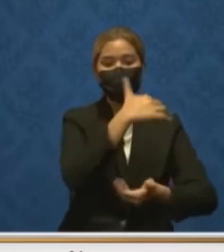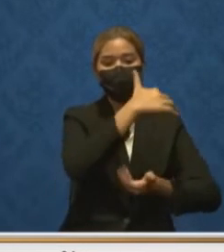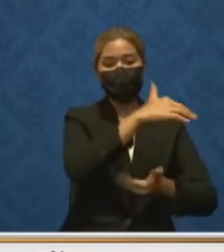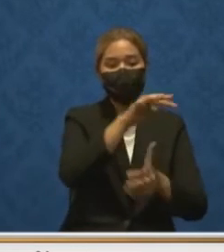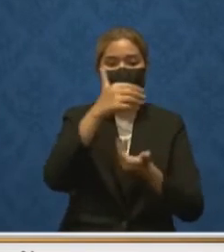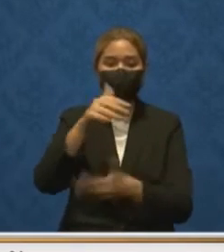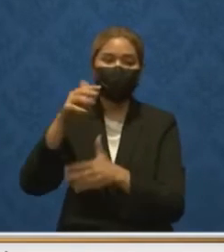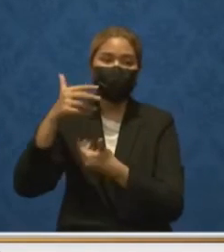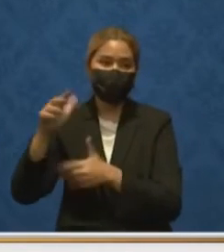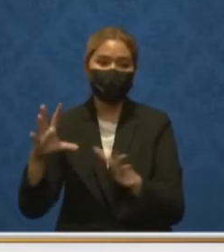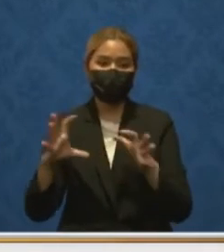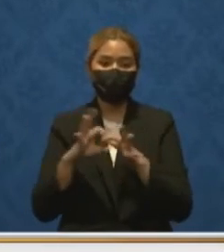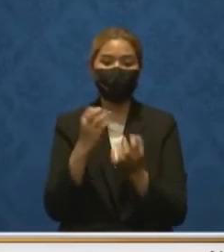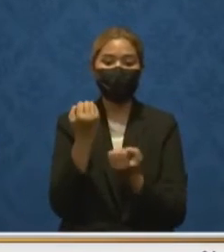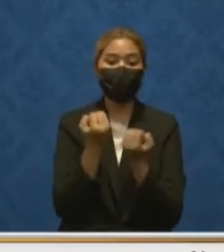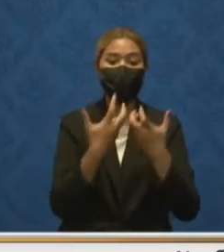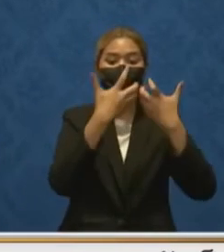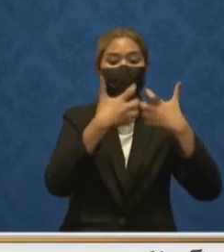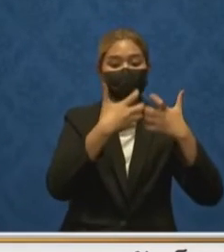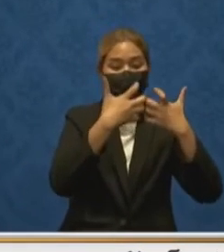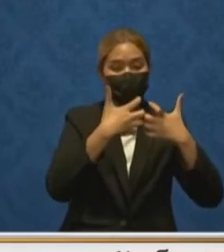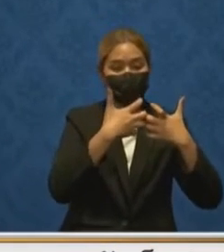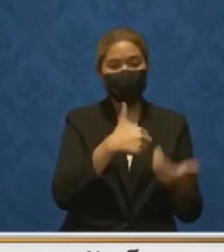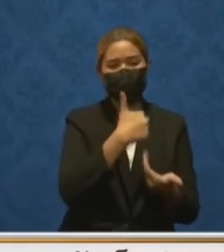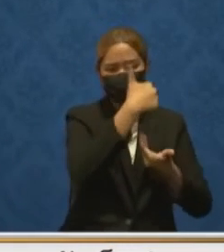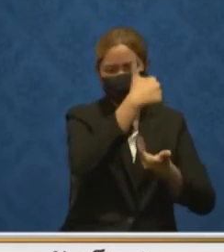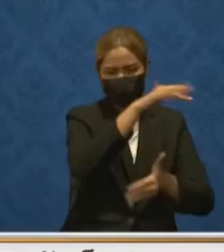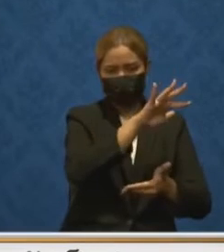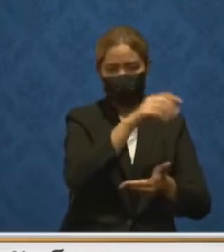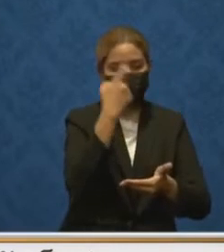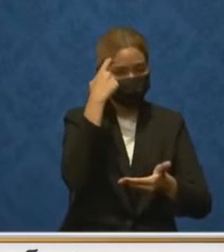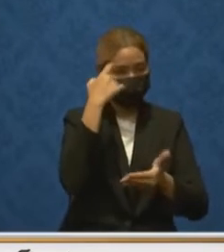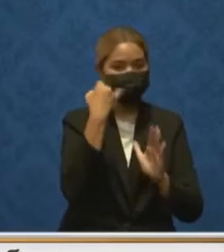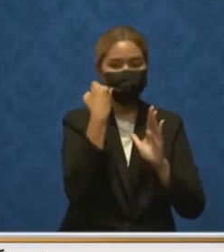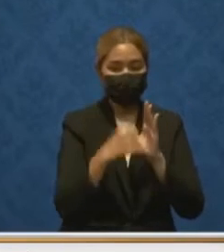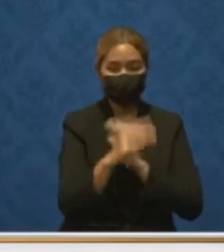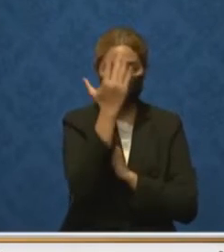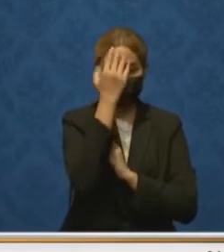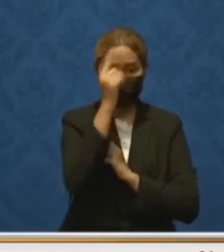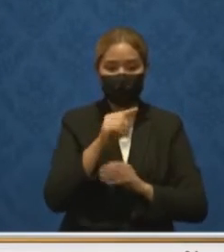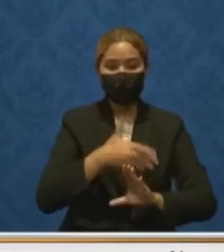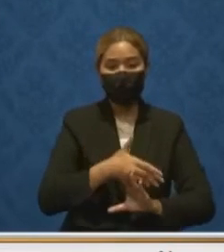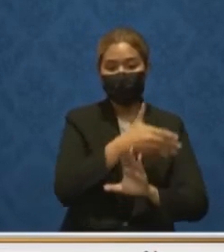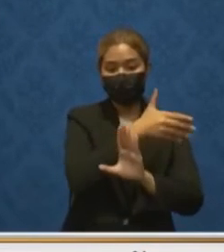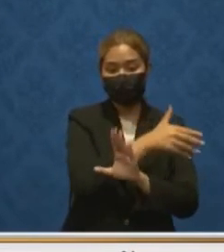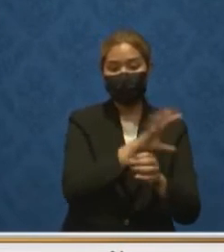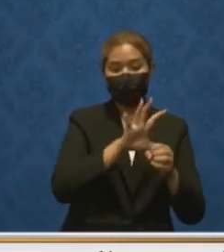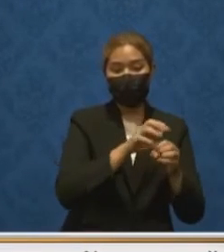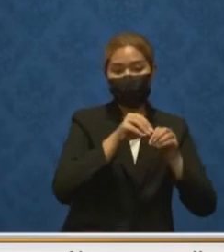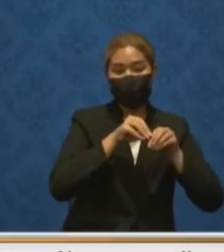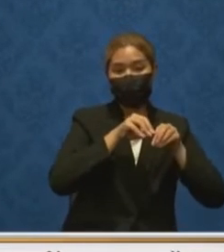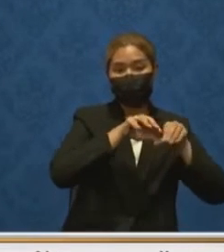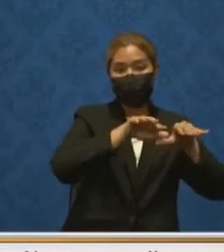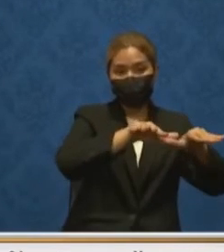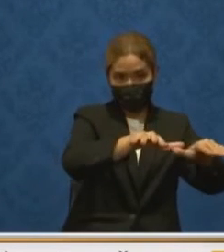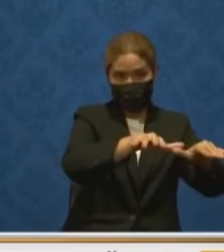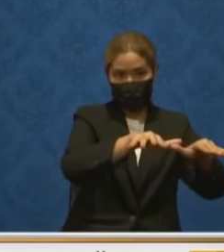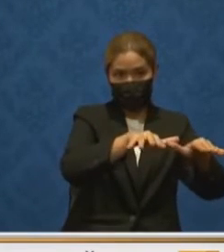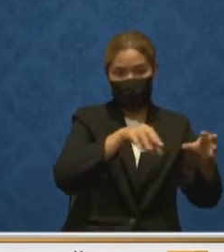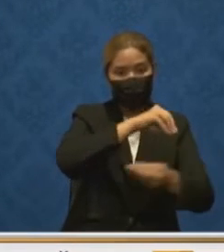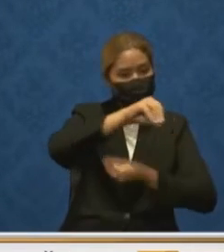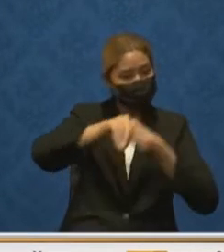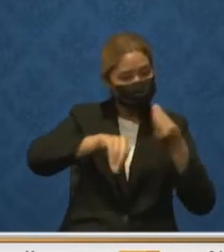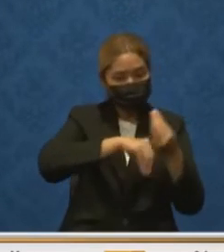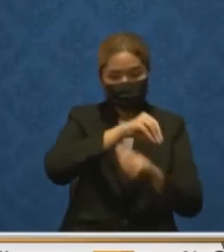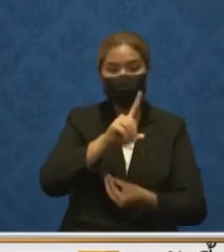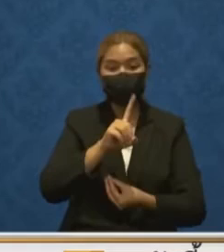ตส่ออกดับสนิผมวาผิดด้สินเชิงเพราะในช่วงสถานการณ COVID ,สถานกณวิกฤษเศรฐกโ